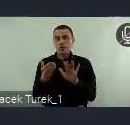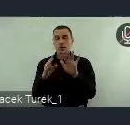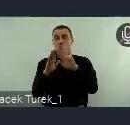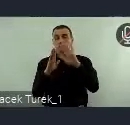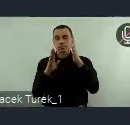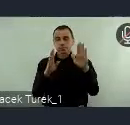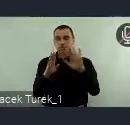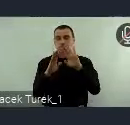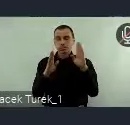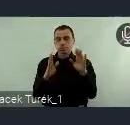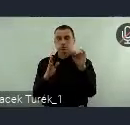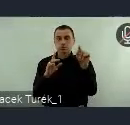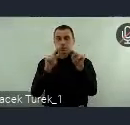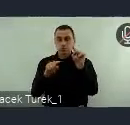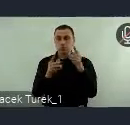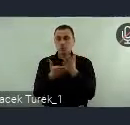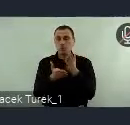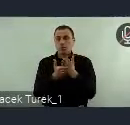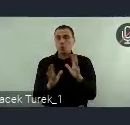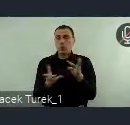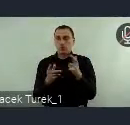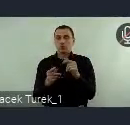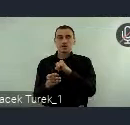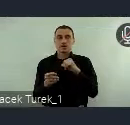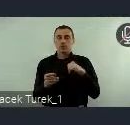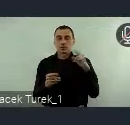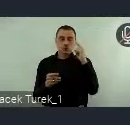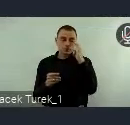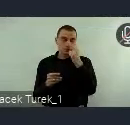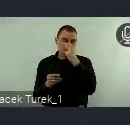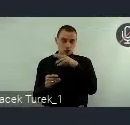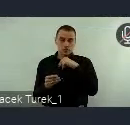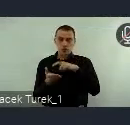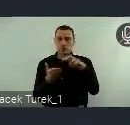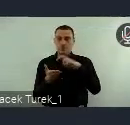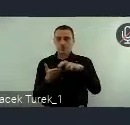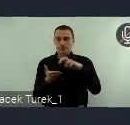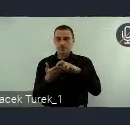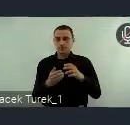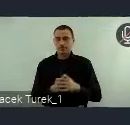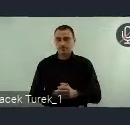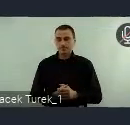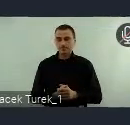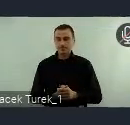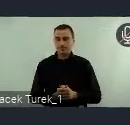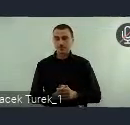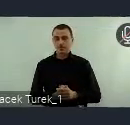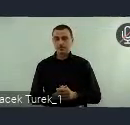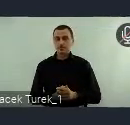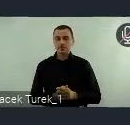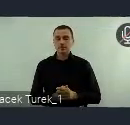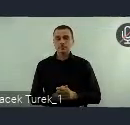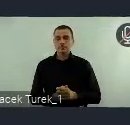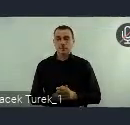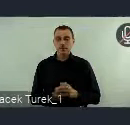mówić o tym że jako tako zapewniamy samodzielne poruszanie się po budynku osobom niewidomym trzeba zapewniać wstępu z psem